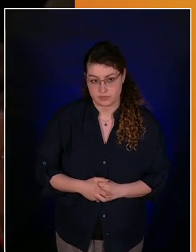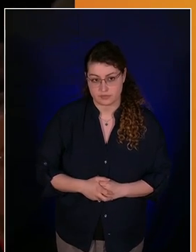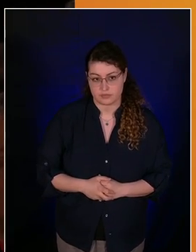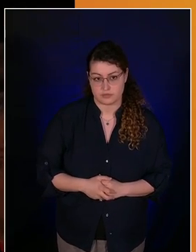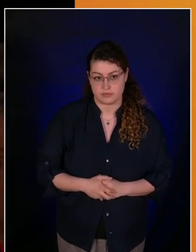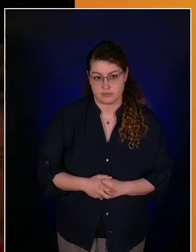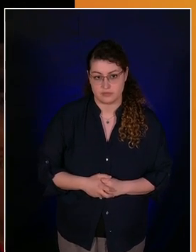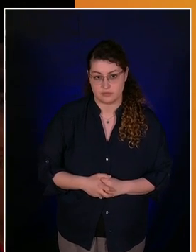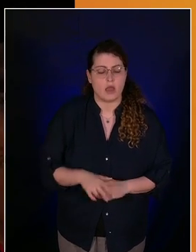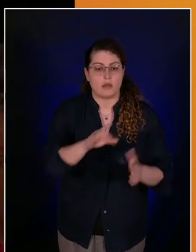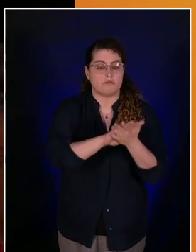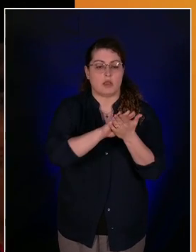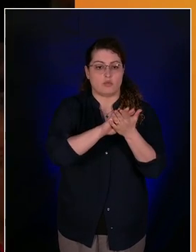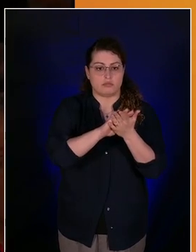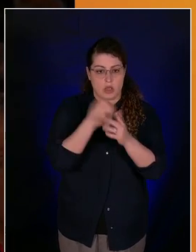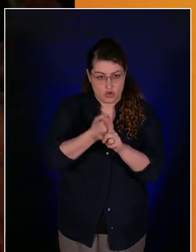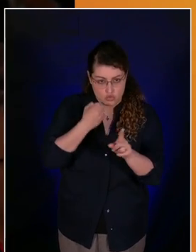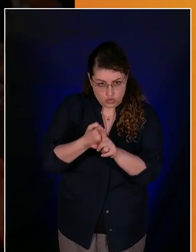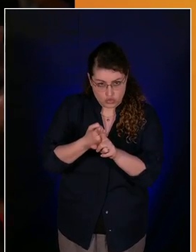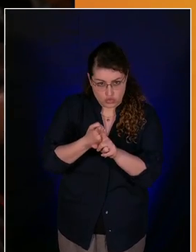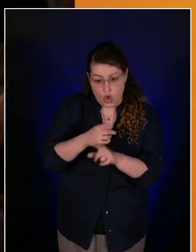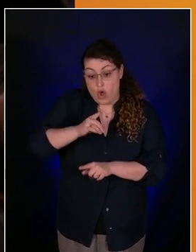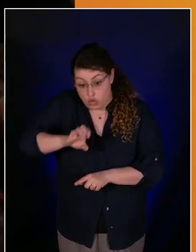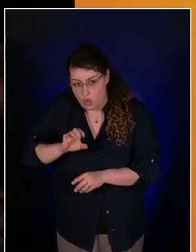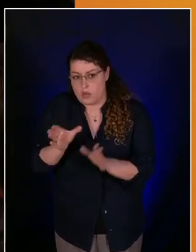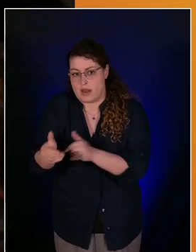classe pardon de lutte de classe il y a pas